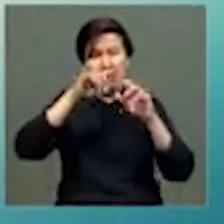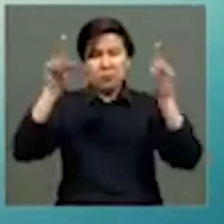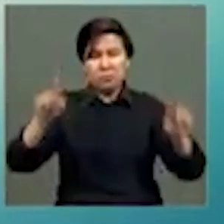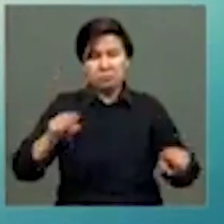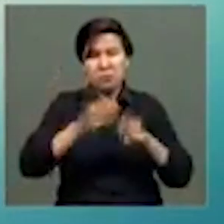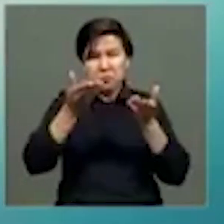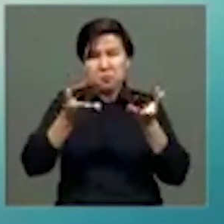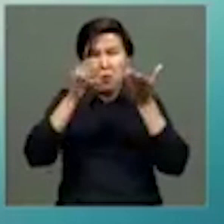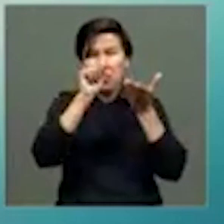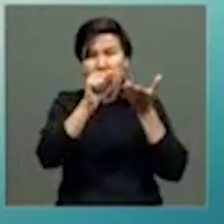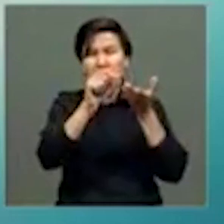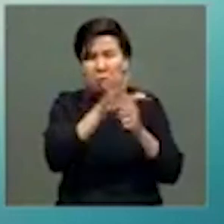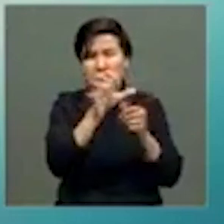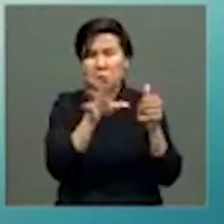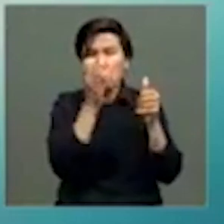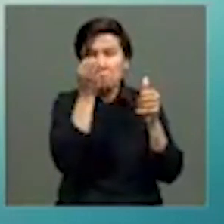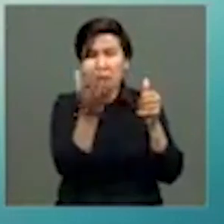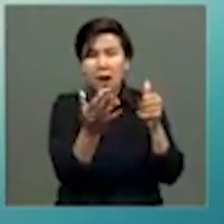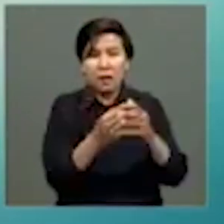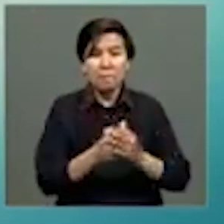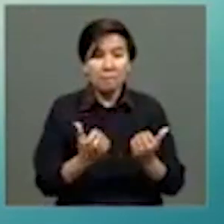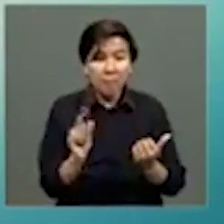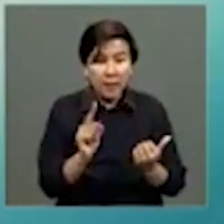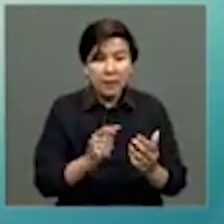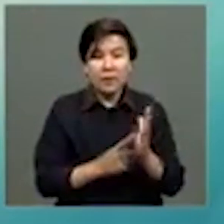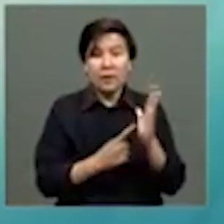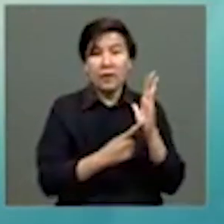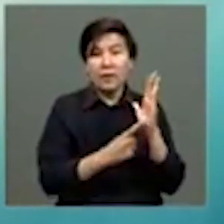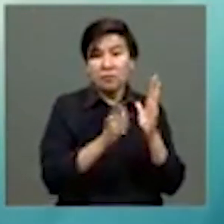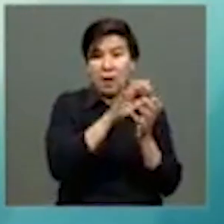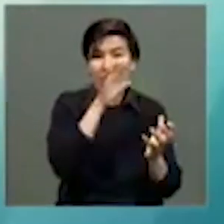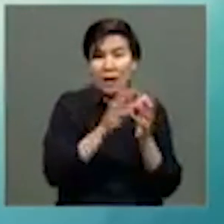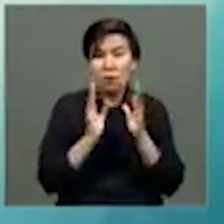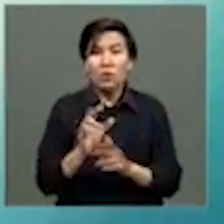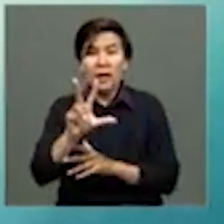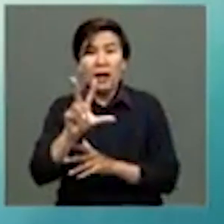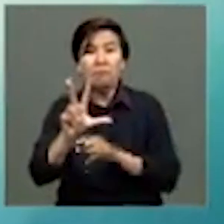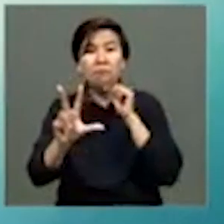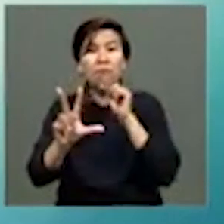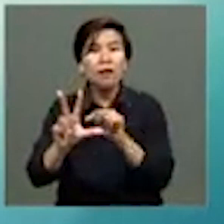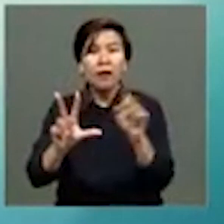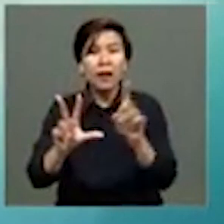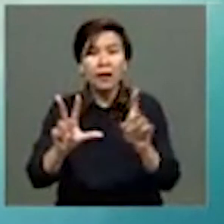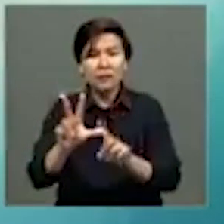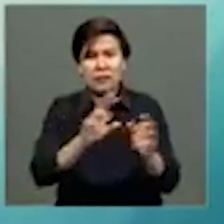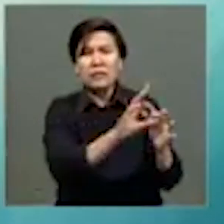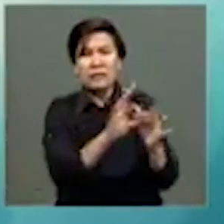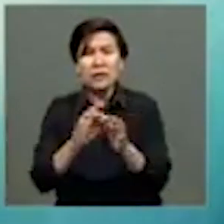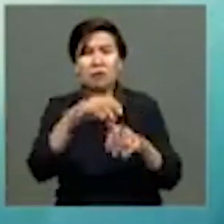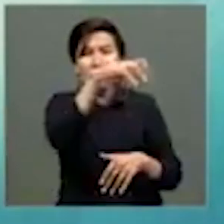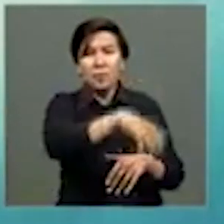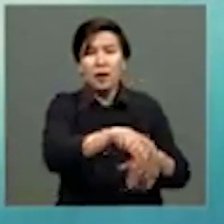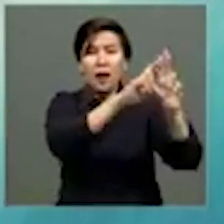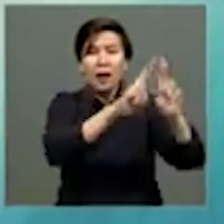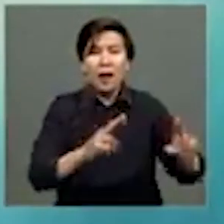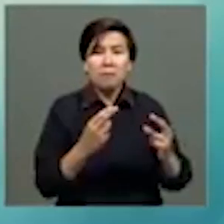ายเนี่ยเป็นผู้ที่สัมผัสที่เป็นผู้ที่เราค้นพบเขาก่อนหน้านี้แล้วที่ เกี่ยวข้องกับสถานบันเทิงในกรุงเท